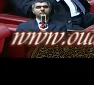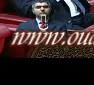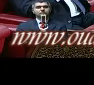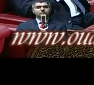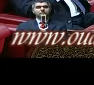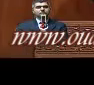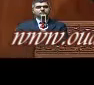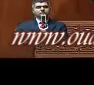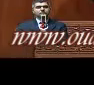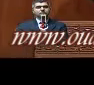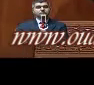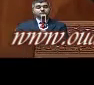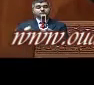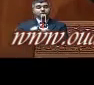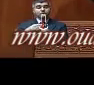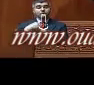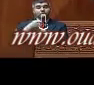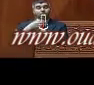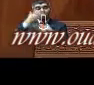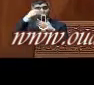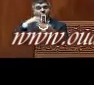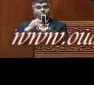ما عرفتش هادشي واش غير في هاد البلاد ولا